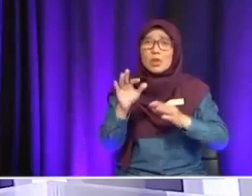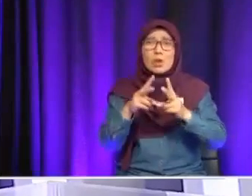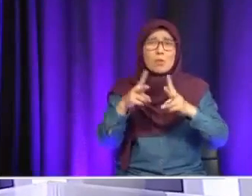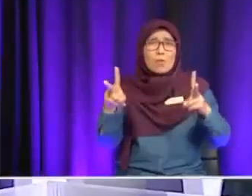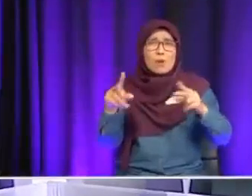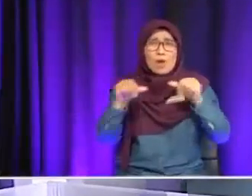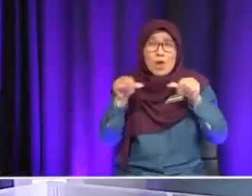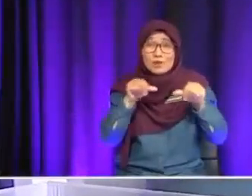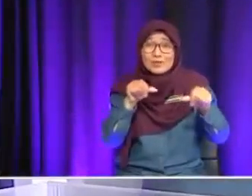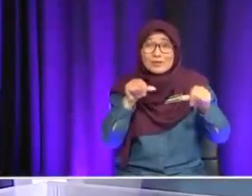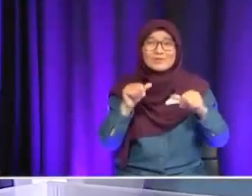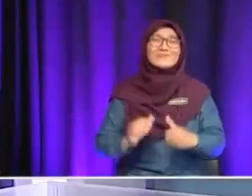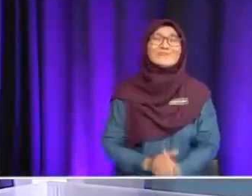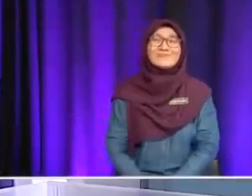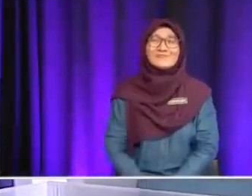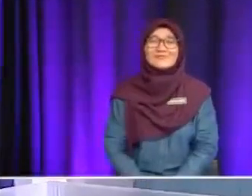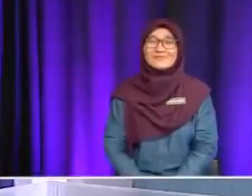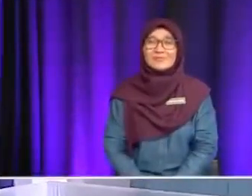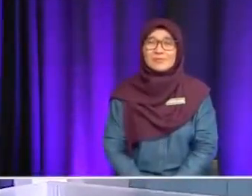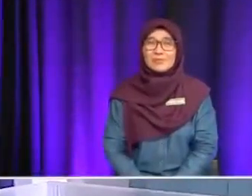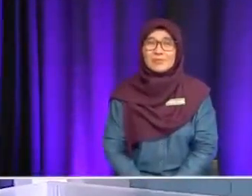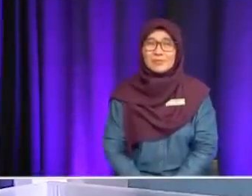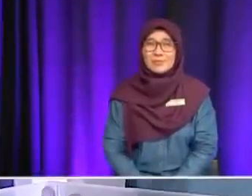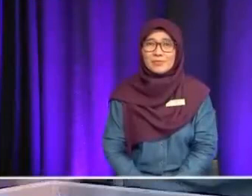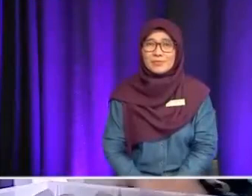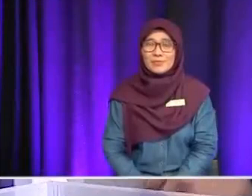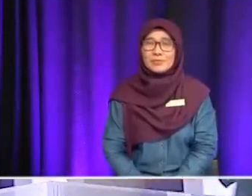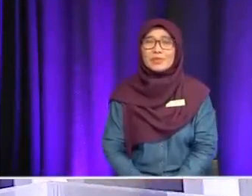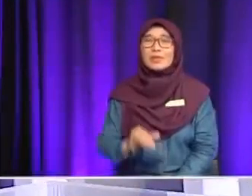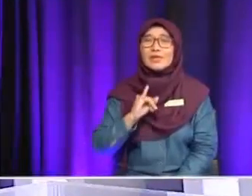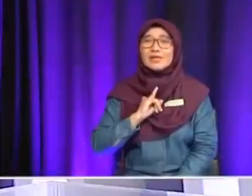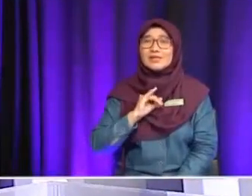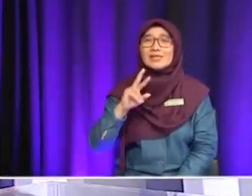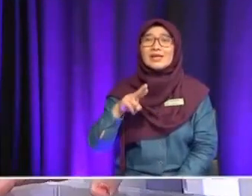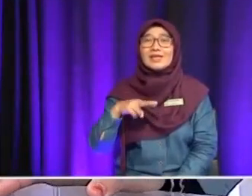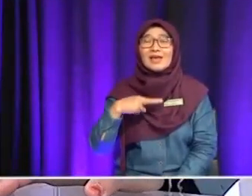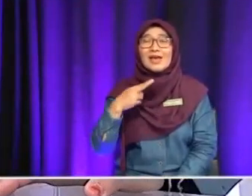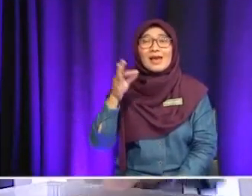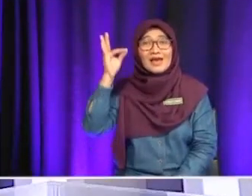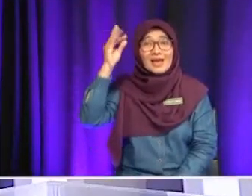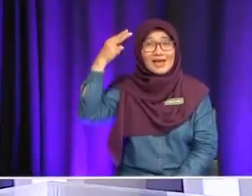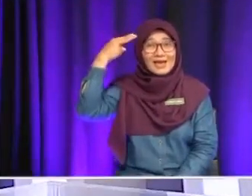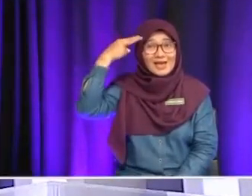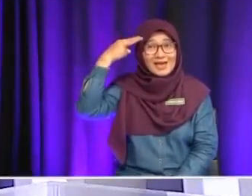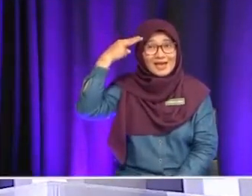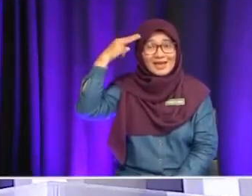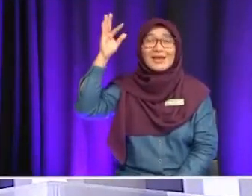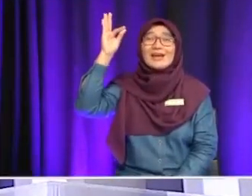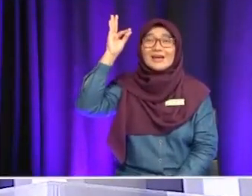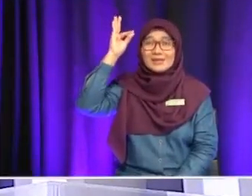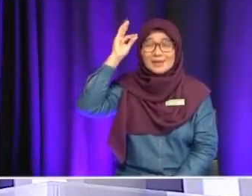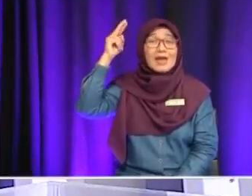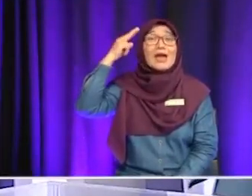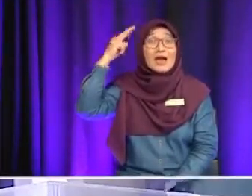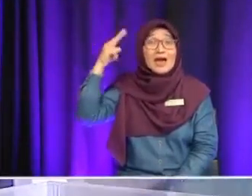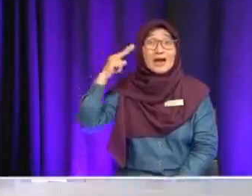Boleh Syafiqah menilai di situ? 4, 6, 7, 2, 4. Oh, saya rasa paling banyaknya Hafiz tu lah. Okey, berikan tepukan. Okey, Hafiz